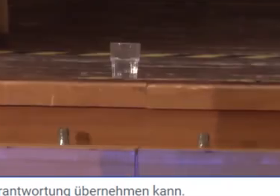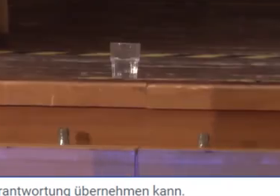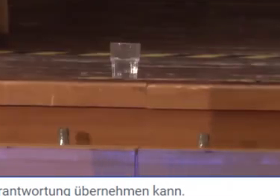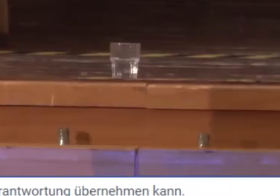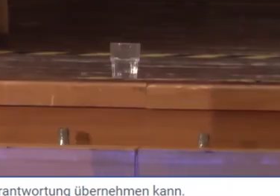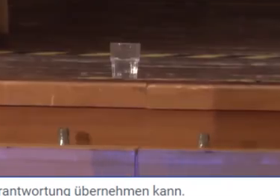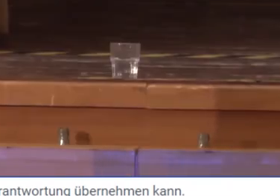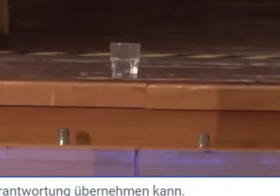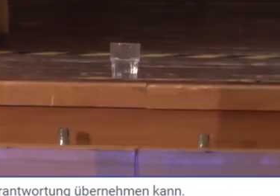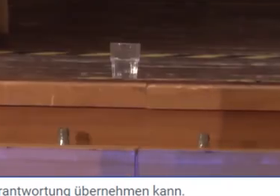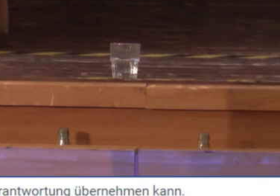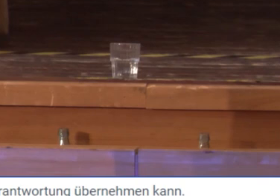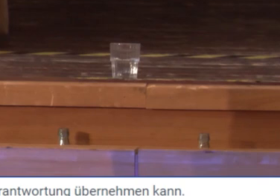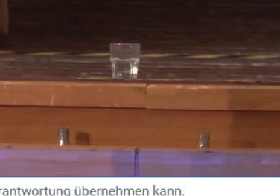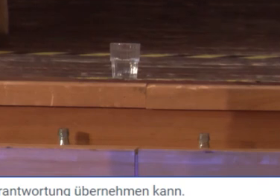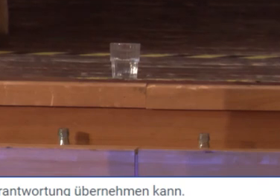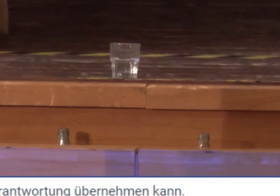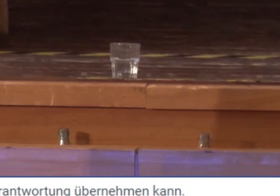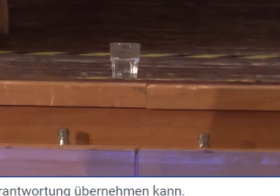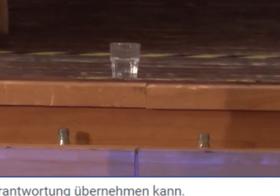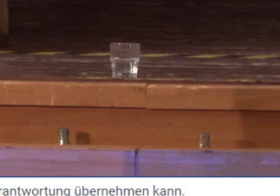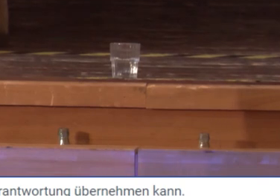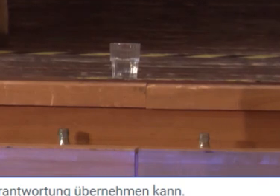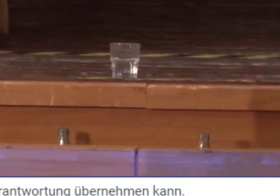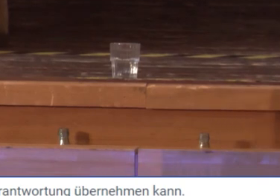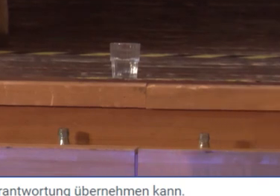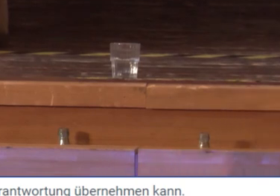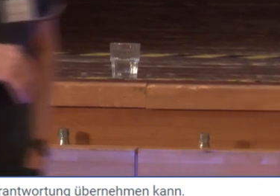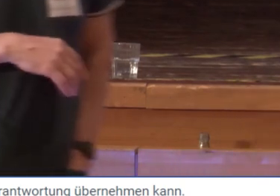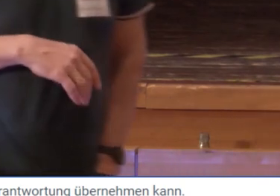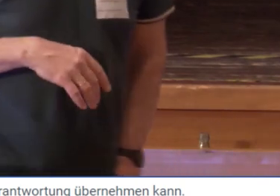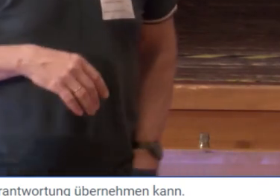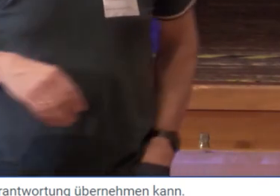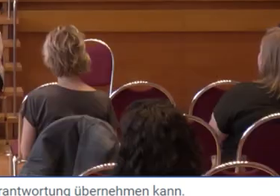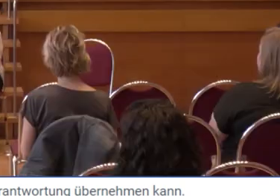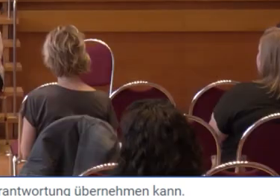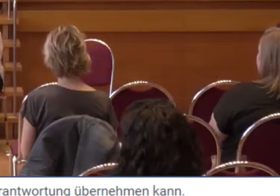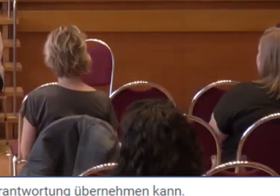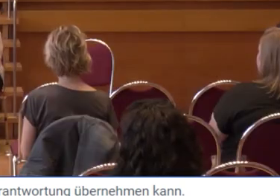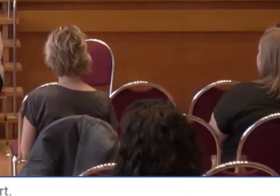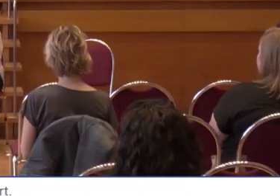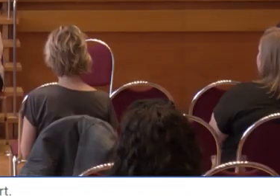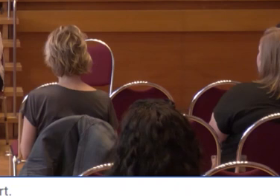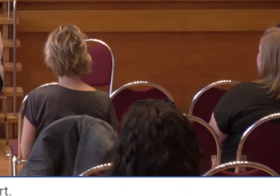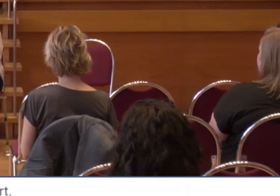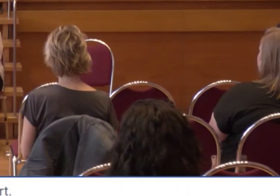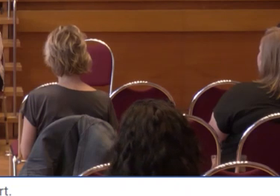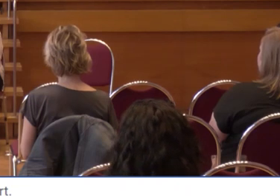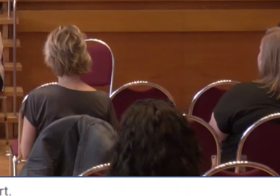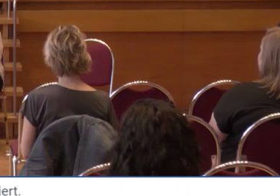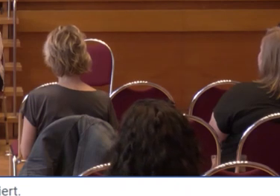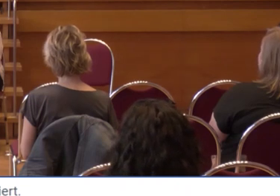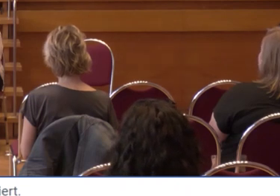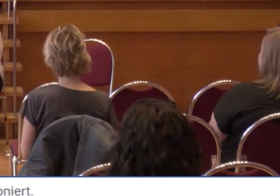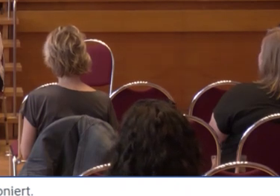gut das wäre schon eins zu viel und das auch das macht man jetzt nicht bei herzlichen Dank Herrmann ich könnte mir vorstellen